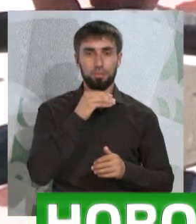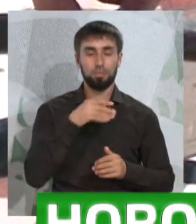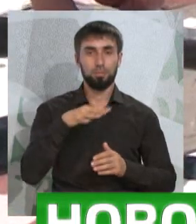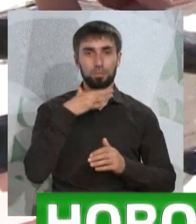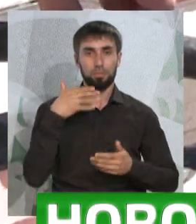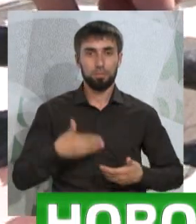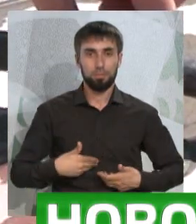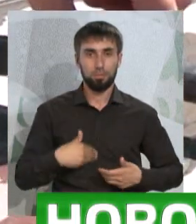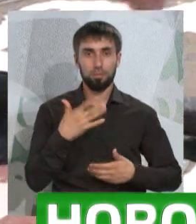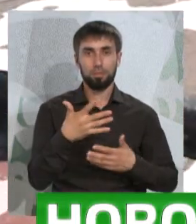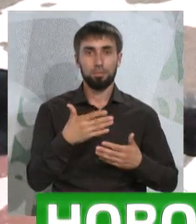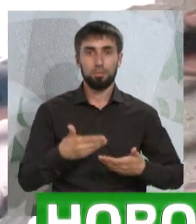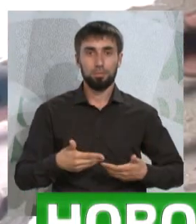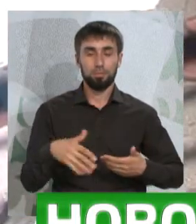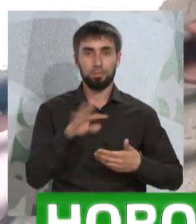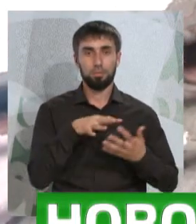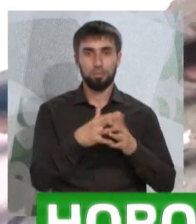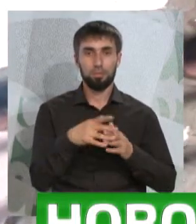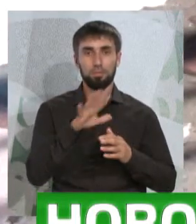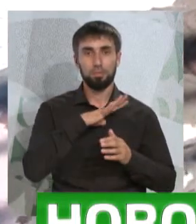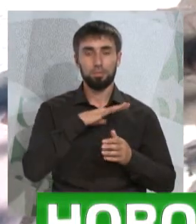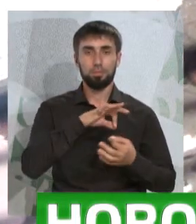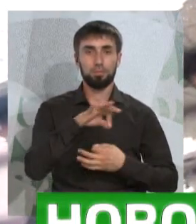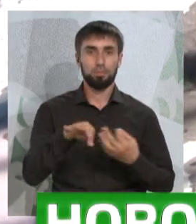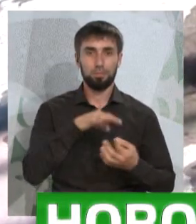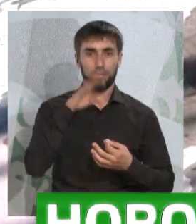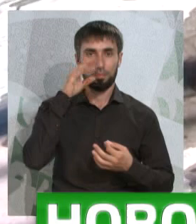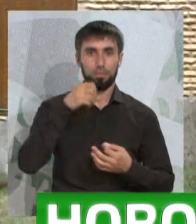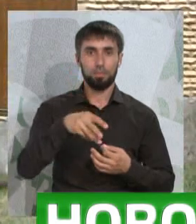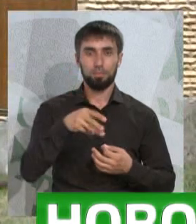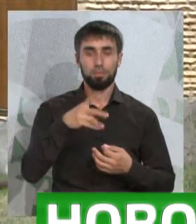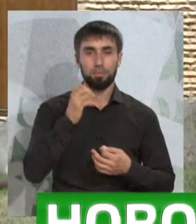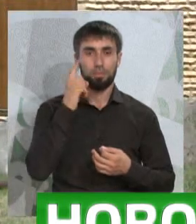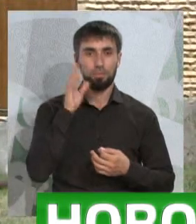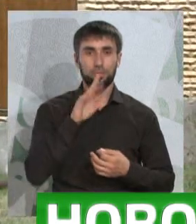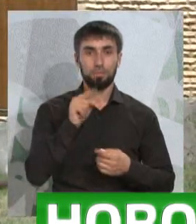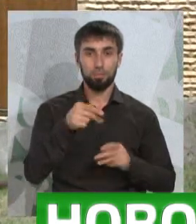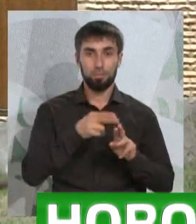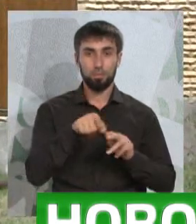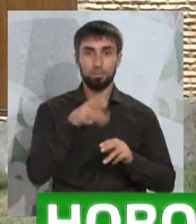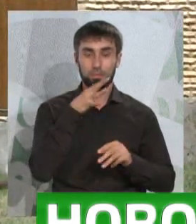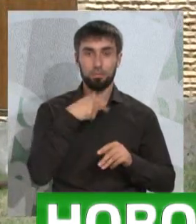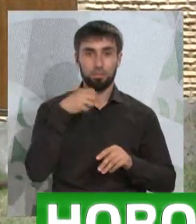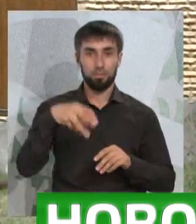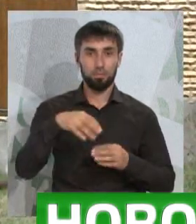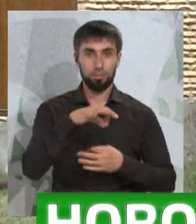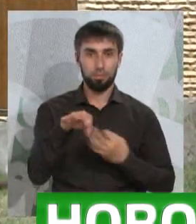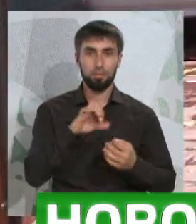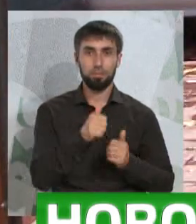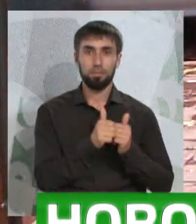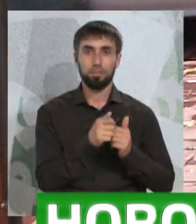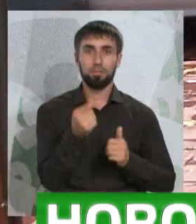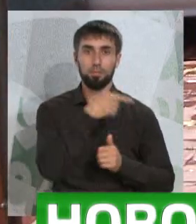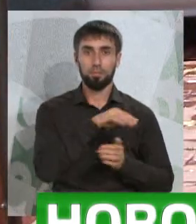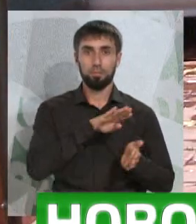жители этих поселений беспощадно растрачивают жизненно важный ресурс, не задумываясь, что в это же время оставляют соседей с других улиц